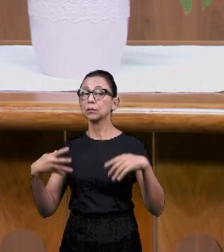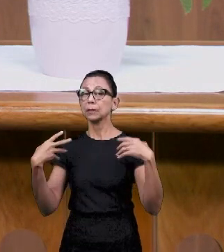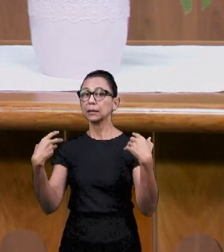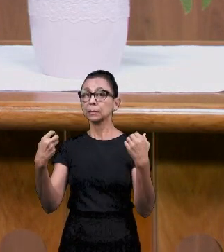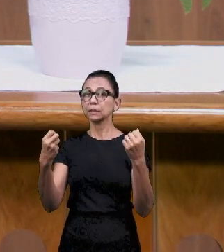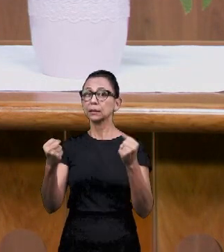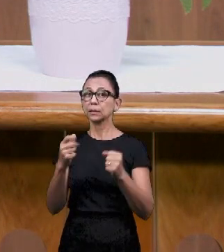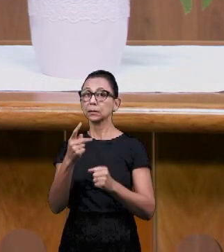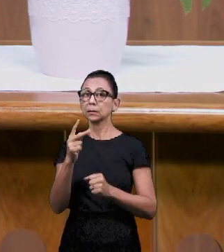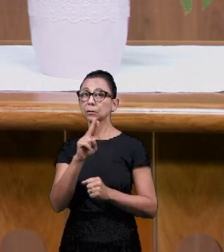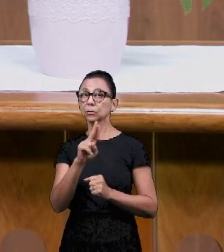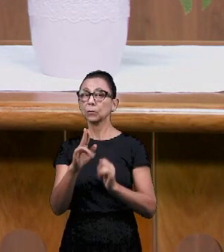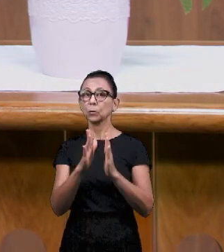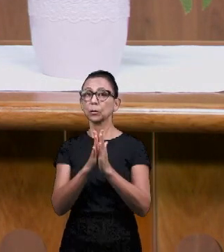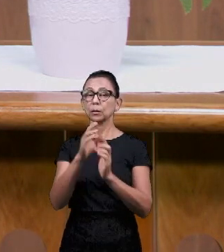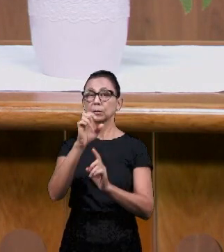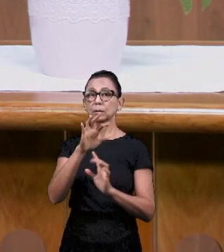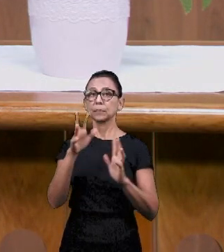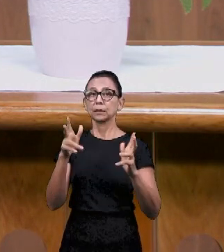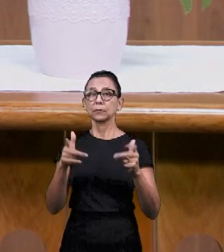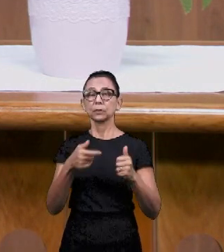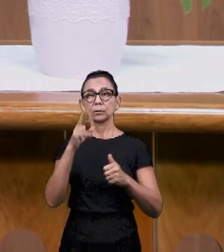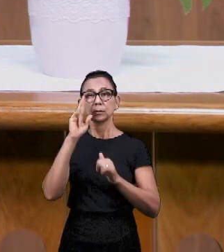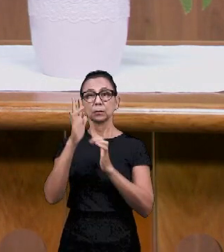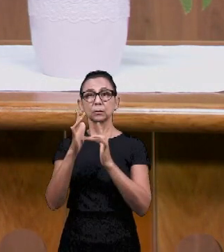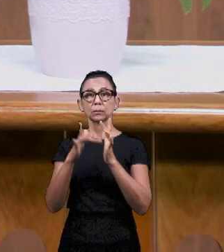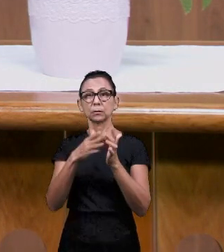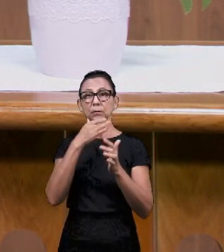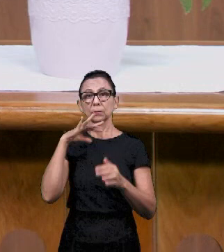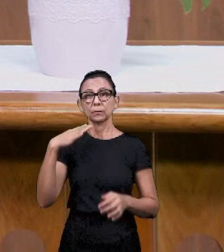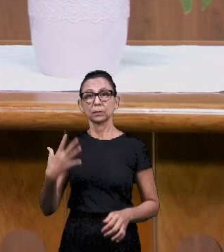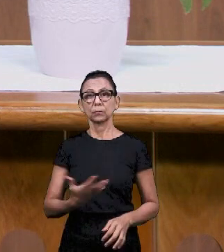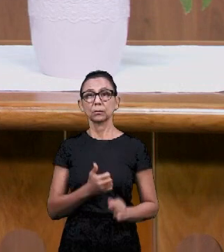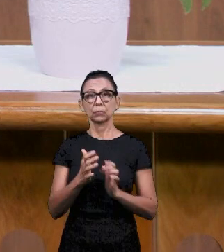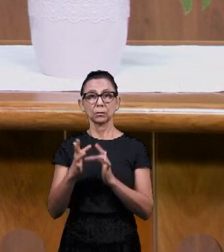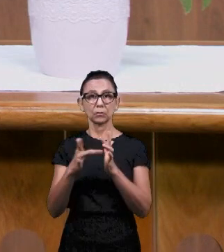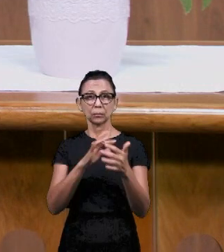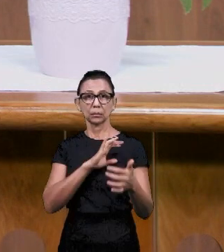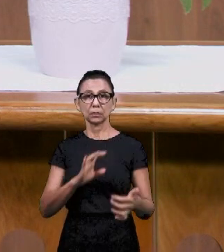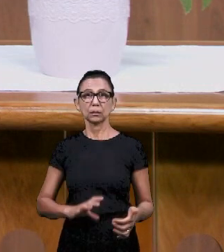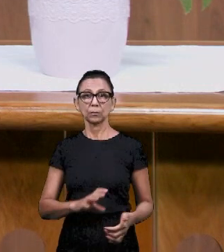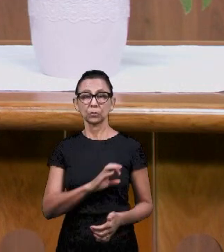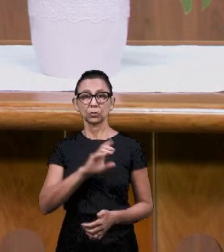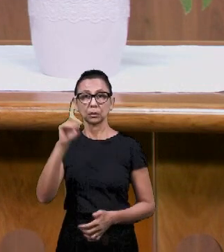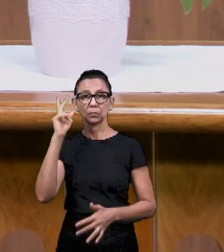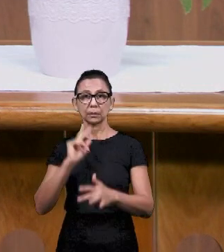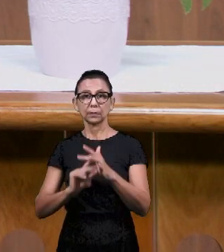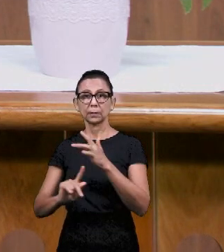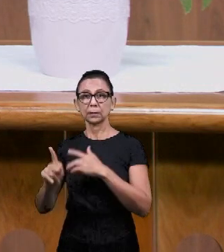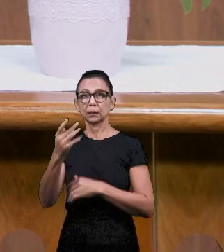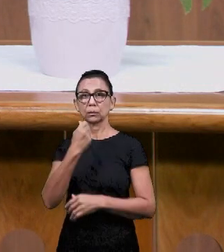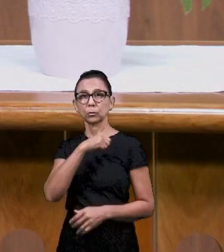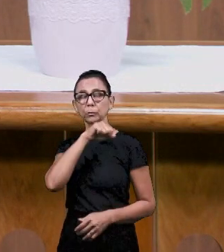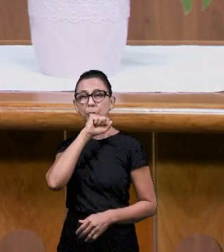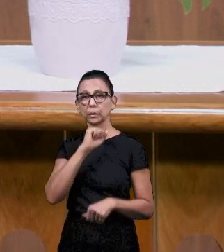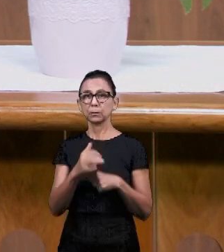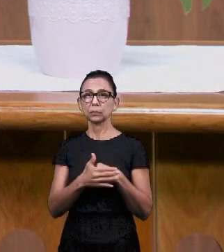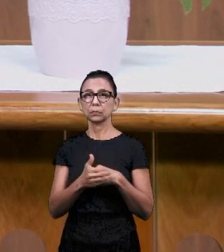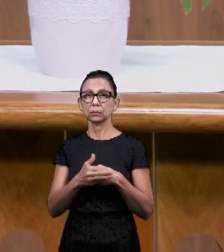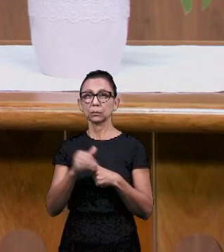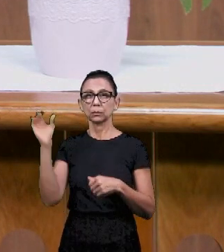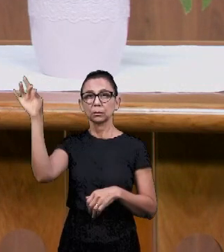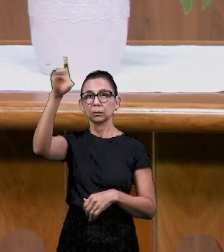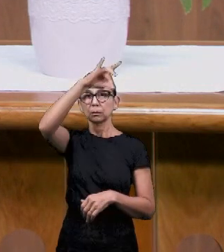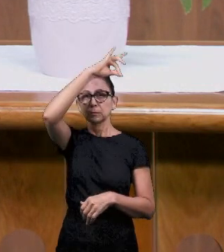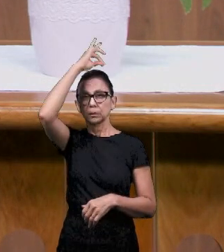nous disons que la grâce merveilleuse du Seigneur Jésus-Christ, l'amour de Dieu, notre Père éternel, les douces, saintes, éternelles